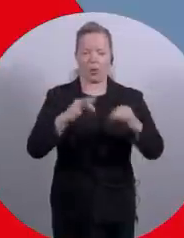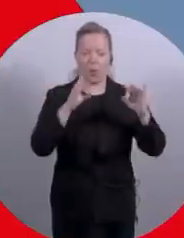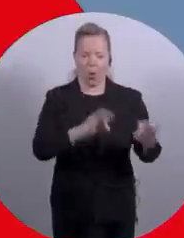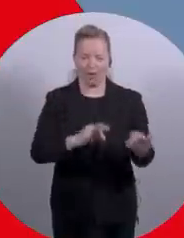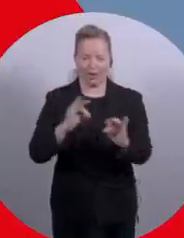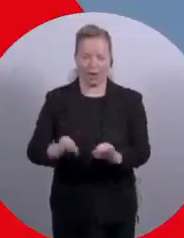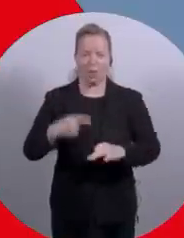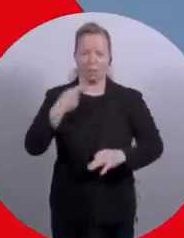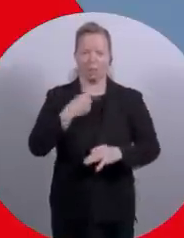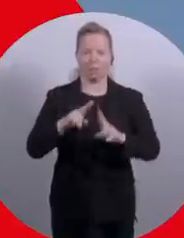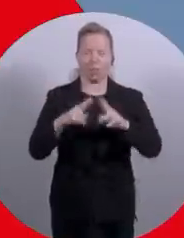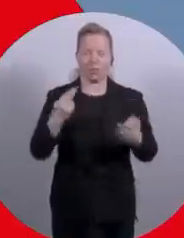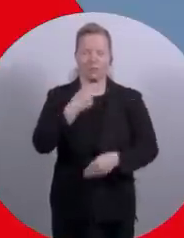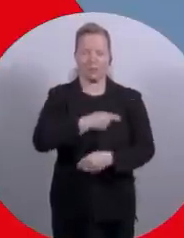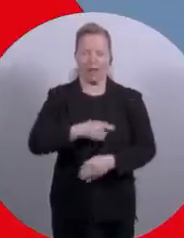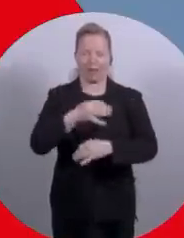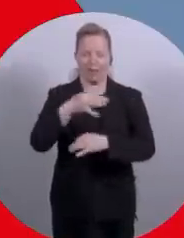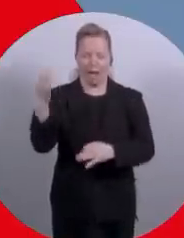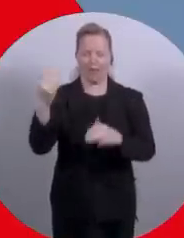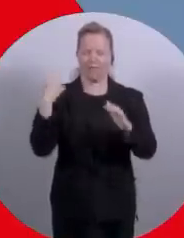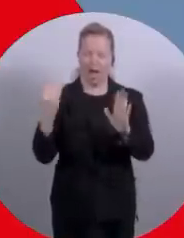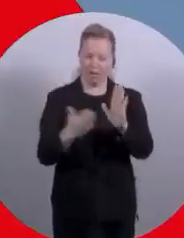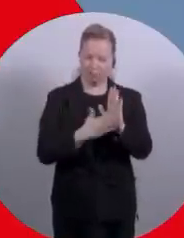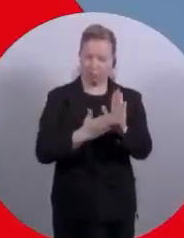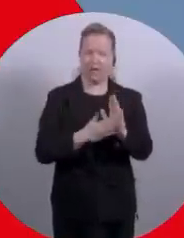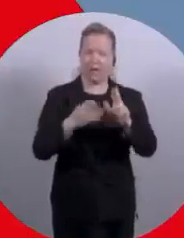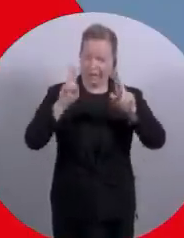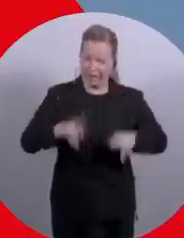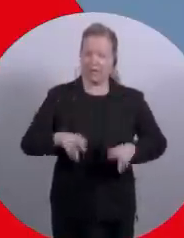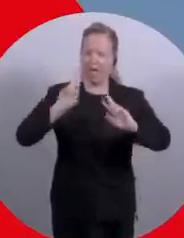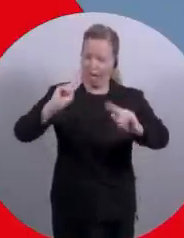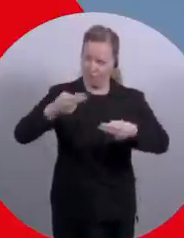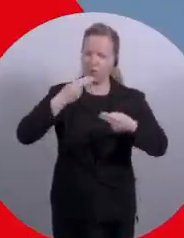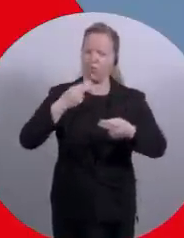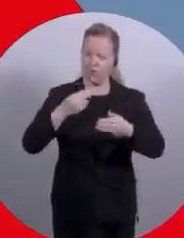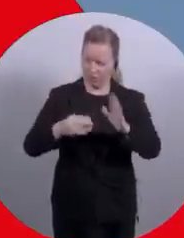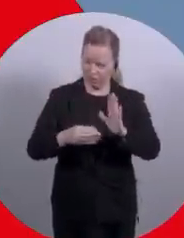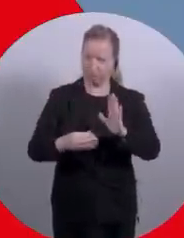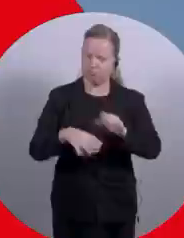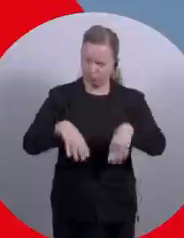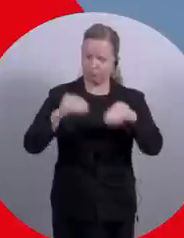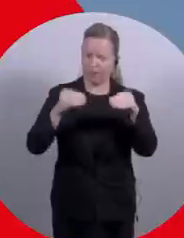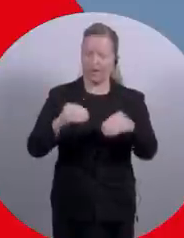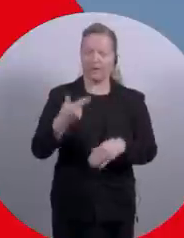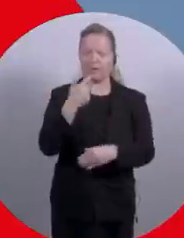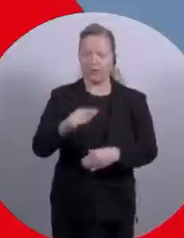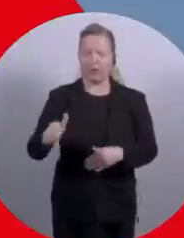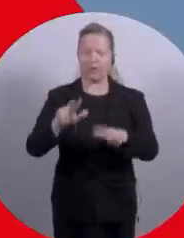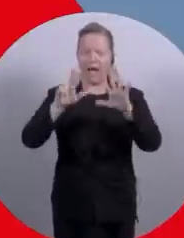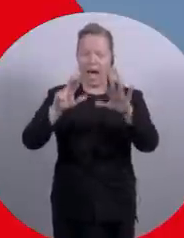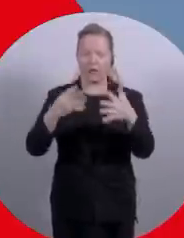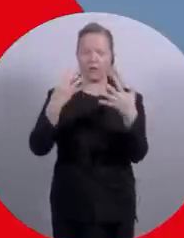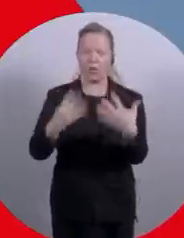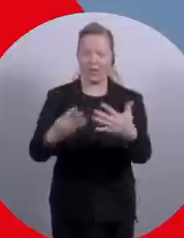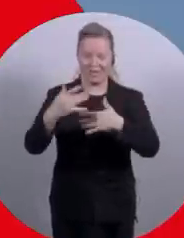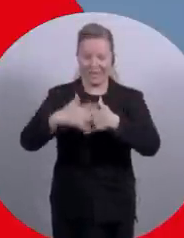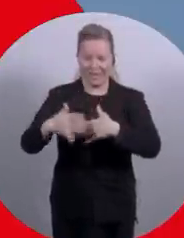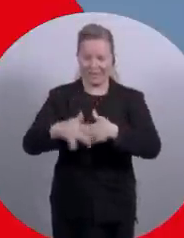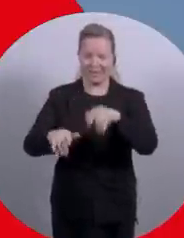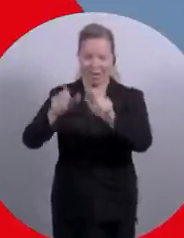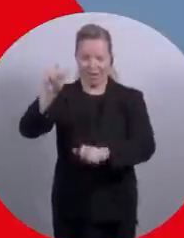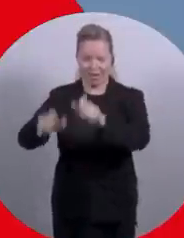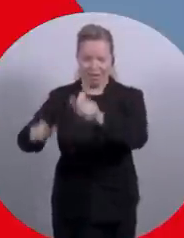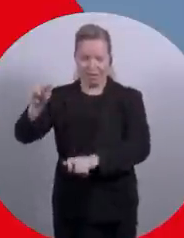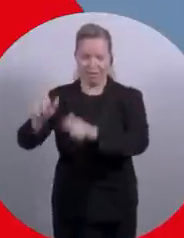richtig gemäss einberufen wurde wir haben 298 Gäste auch heute in